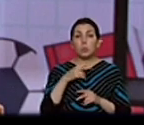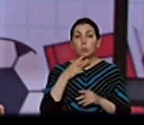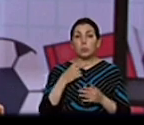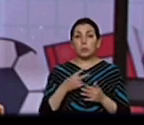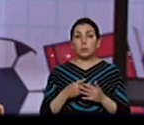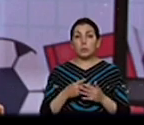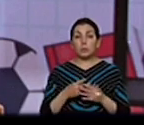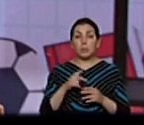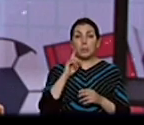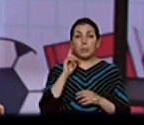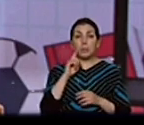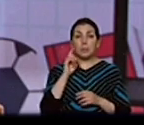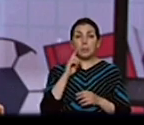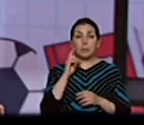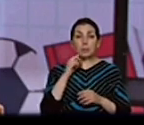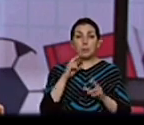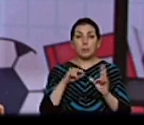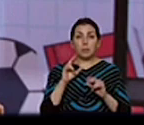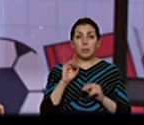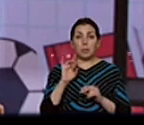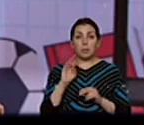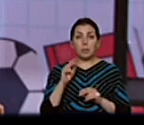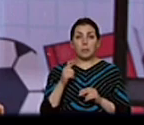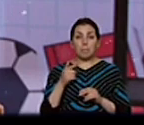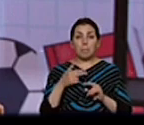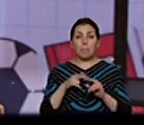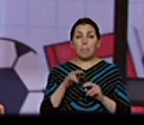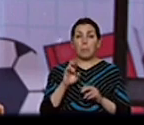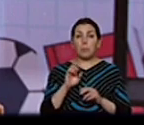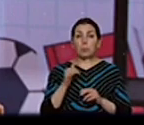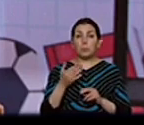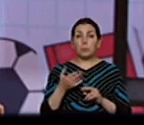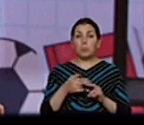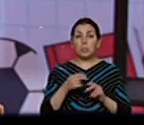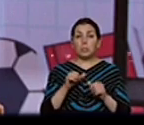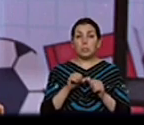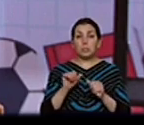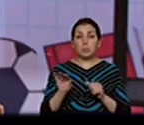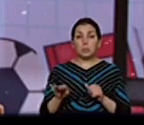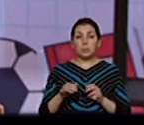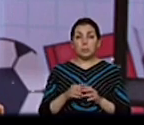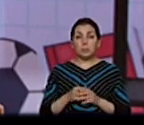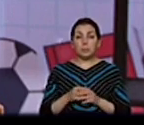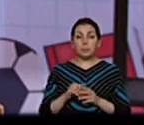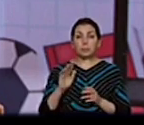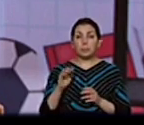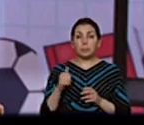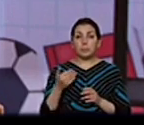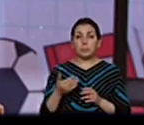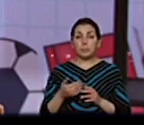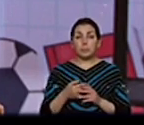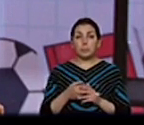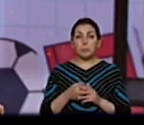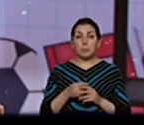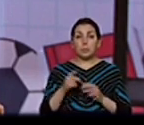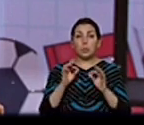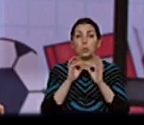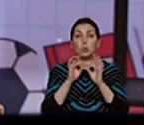yashil rangda. Bu tasmalarimizni chetga qo'yib turamiz. Va mana bu cho'pni